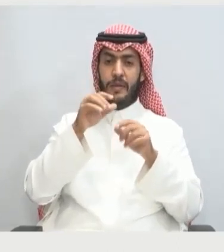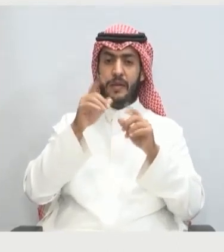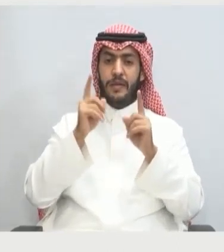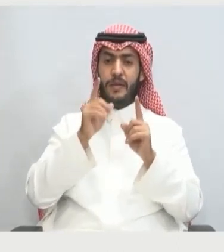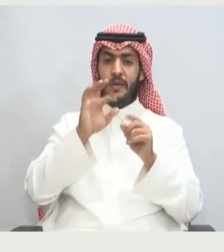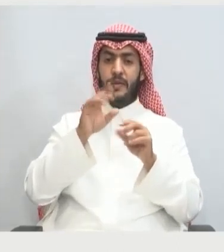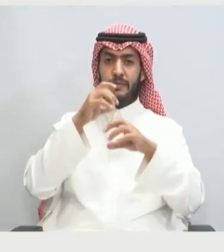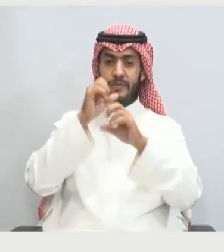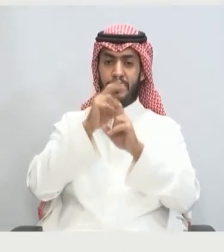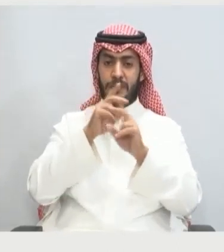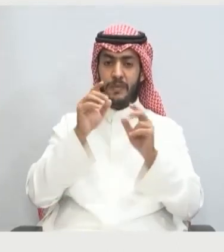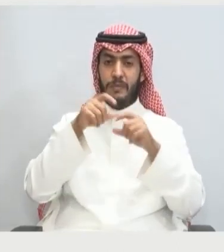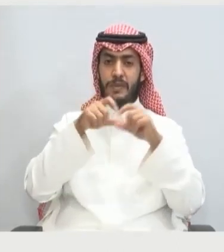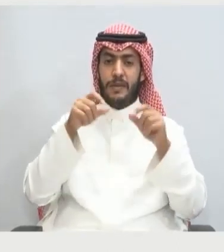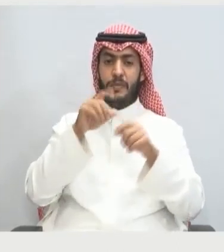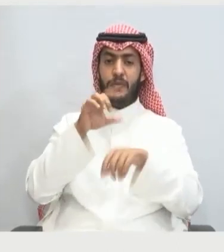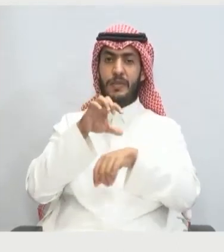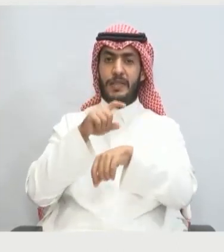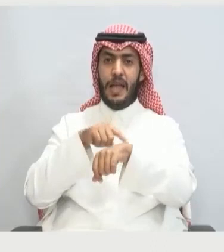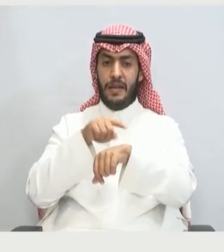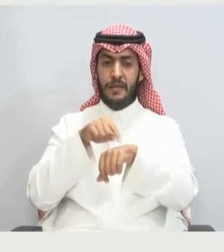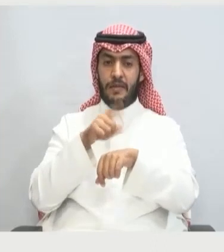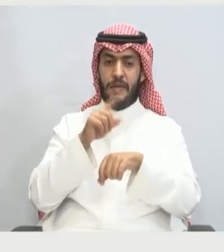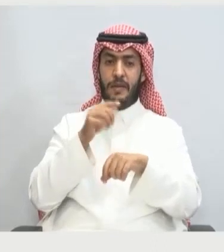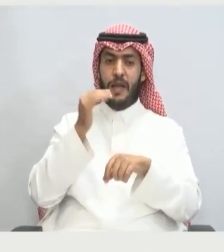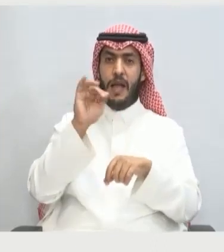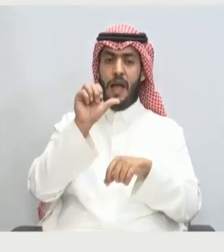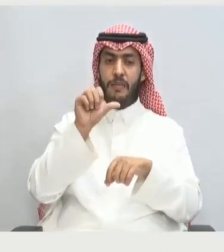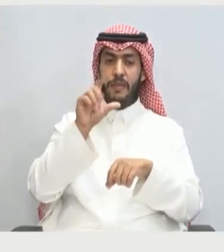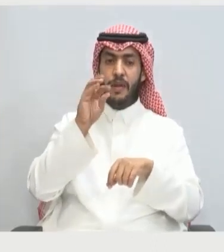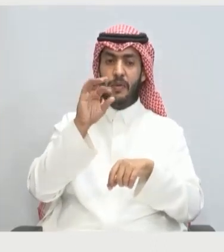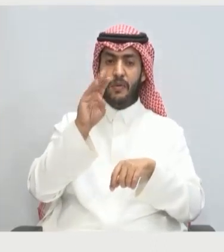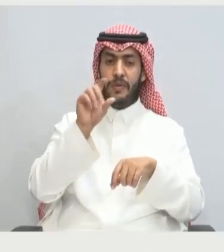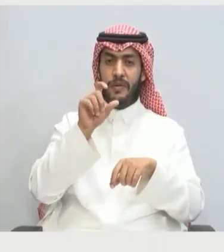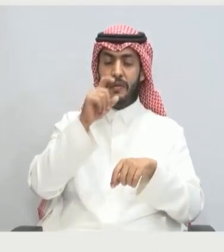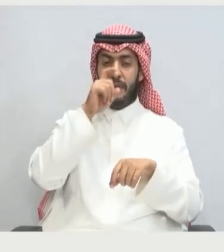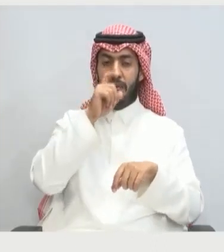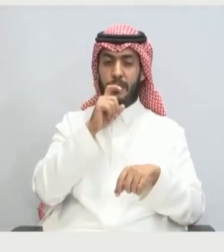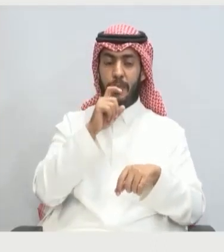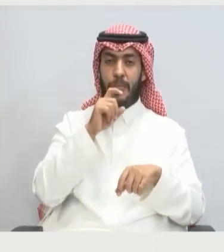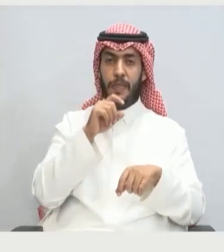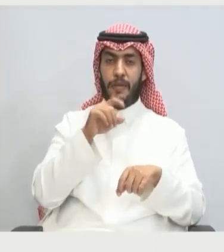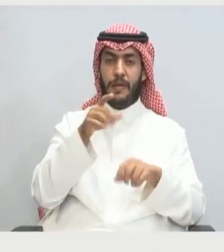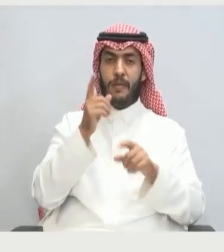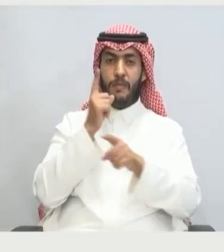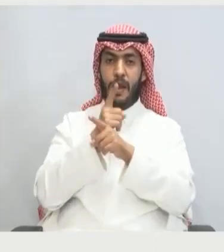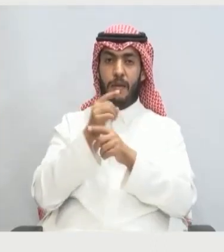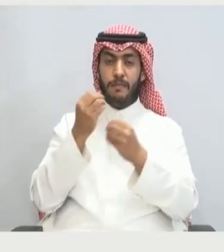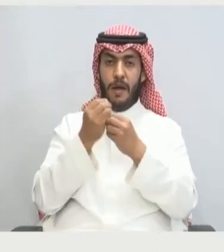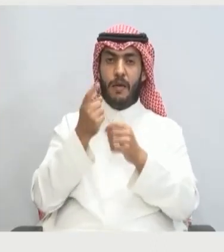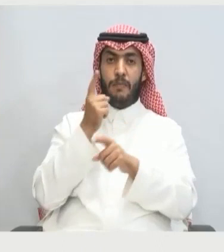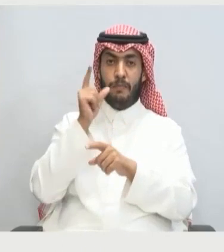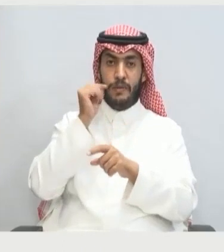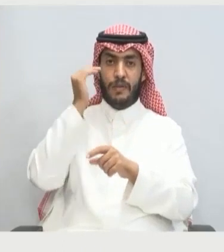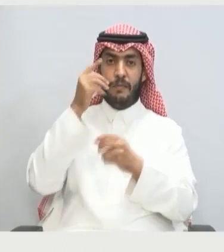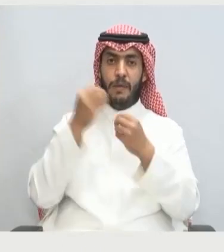صنفره مسطره بلاستيكيه ساعه ايقاف حمض الهيدروكلوريك وهنا لابد ان يكون المعلم والمعلمه موجود